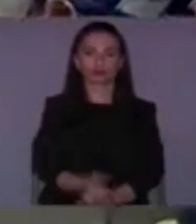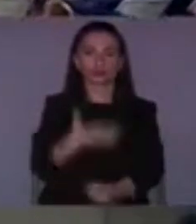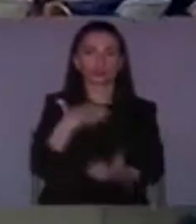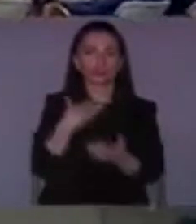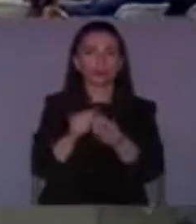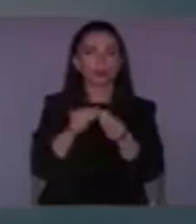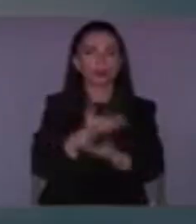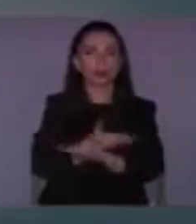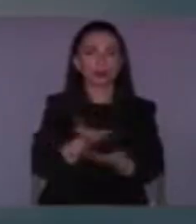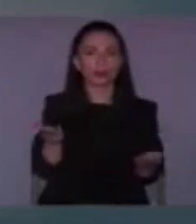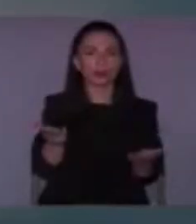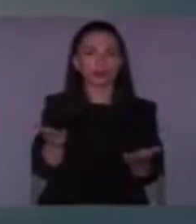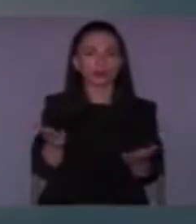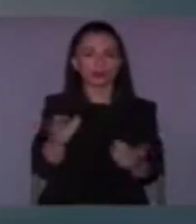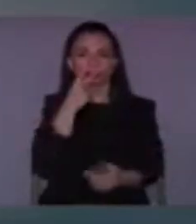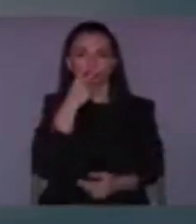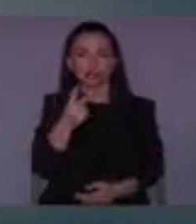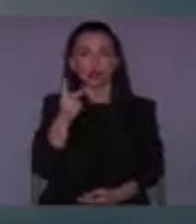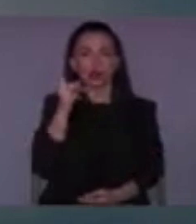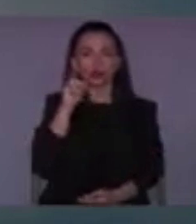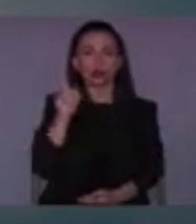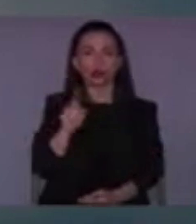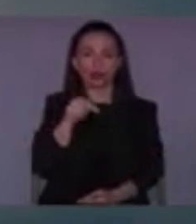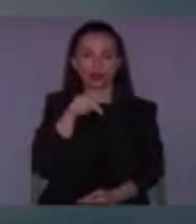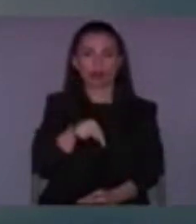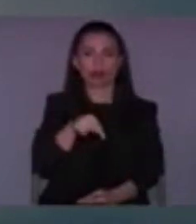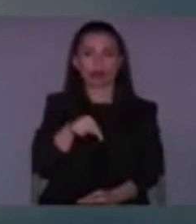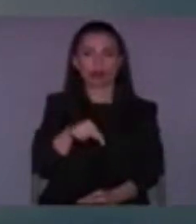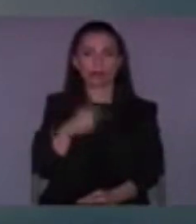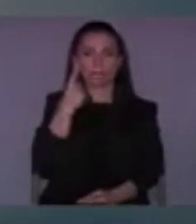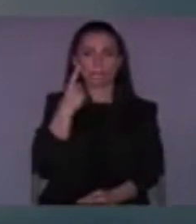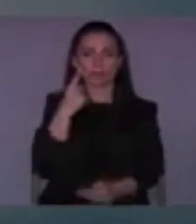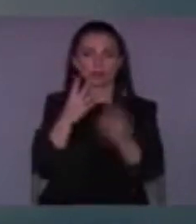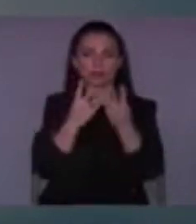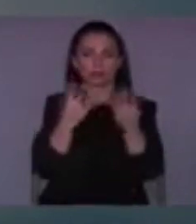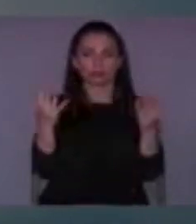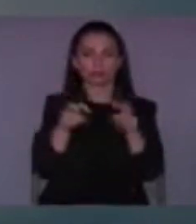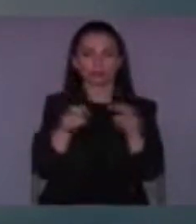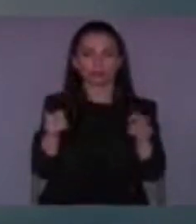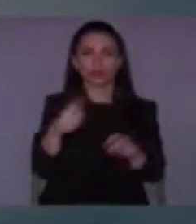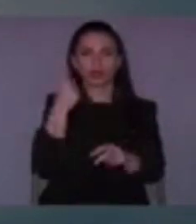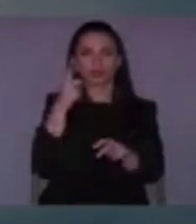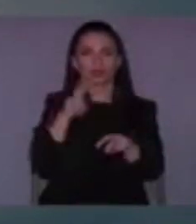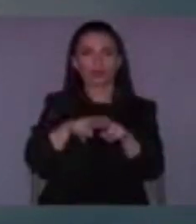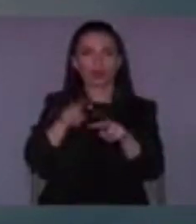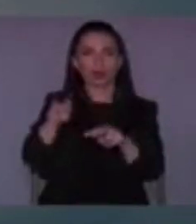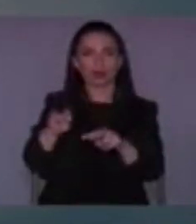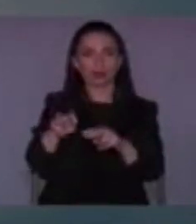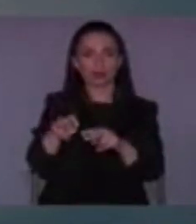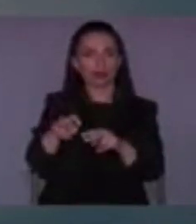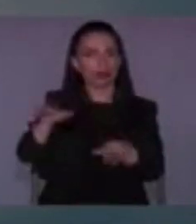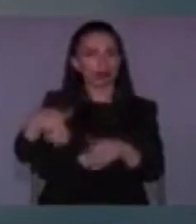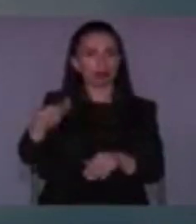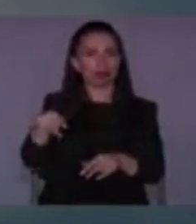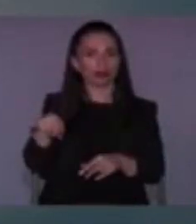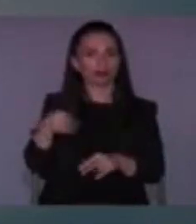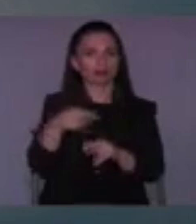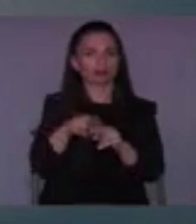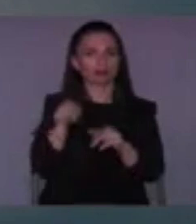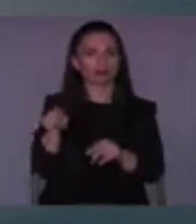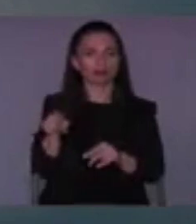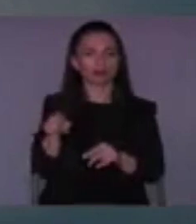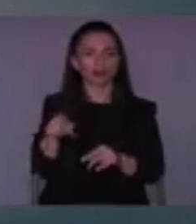ჩემო მეგობრებო, შეამჩნევდით, რომ აქ პირველ რიგში ერთი სკამიცარიელია,